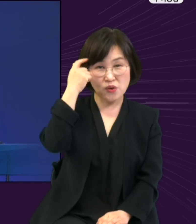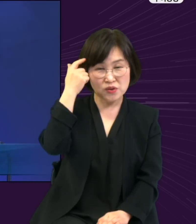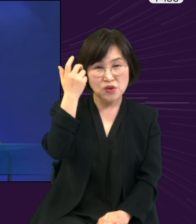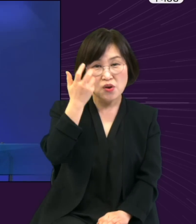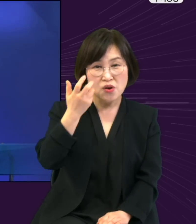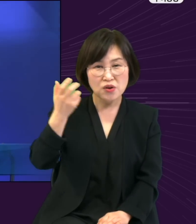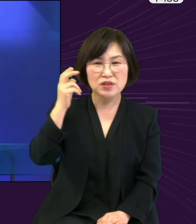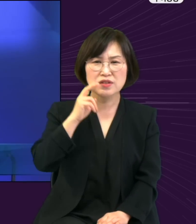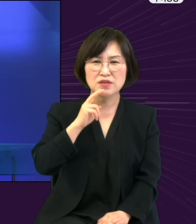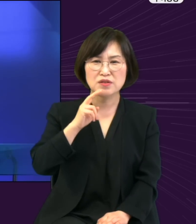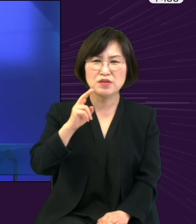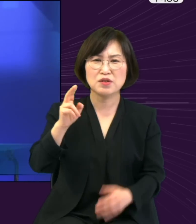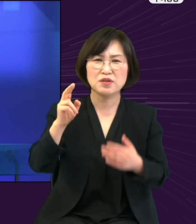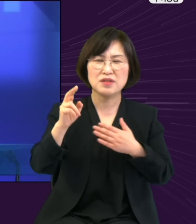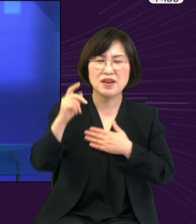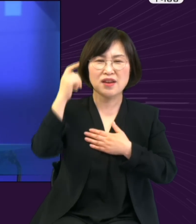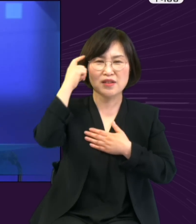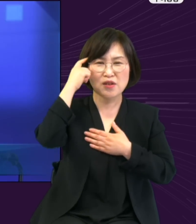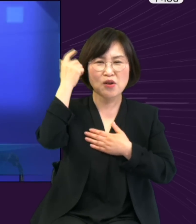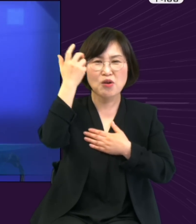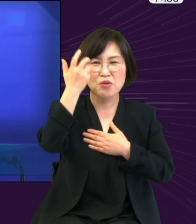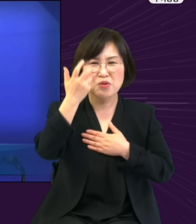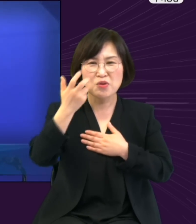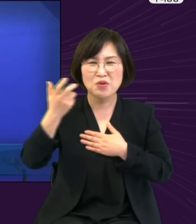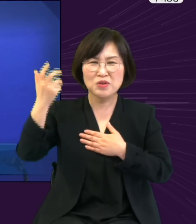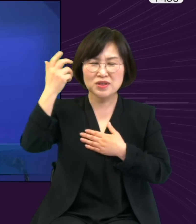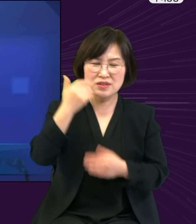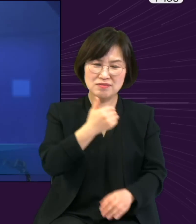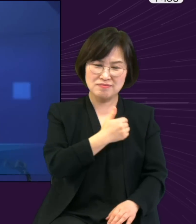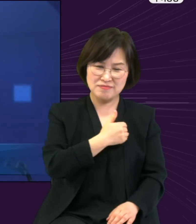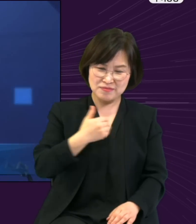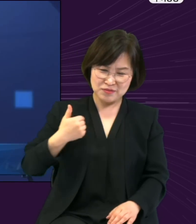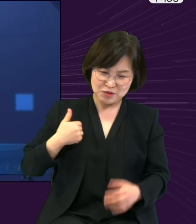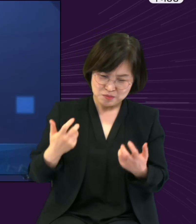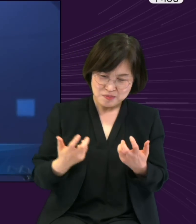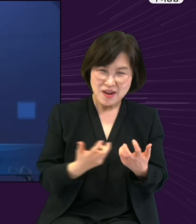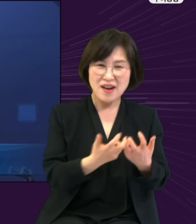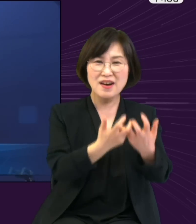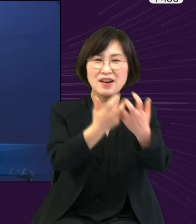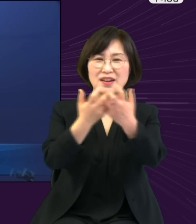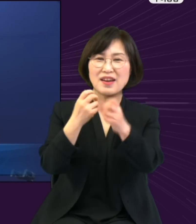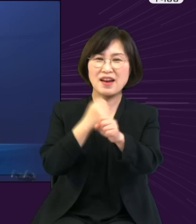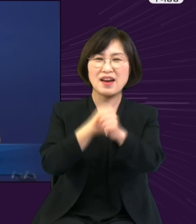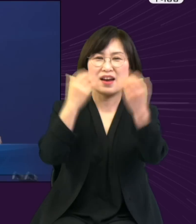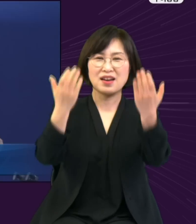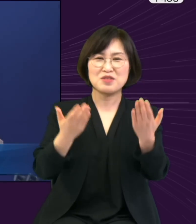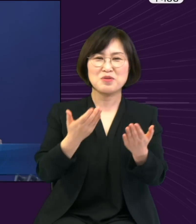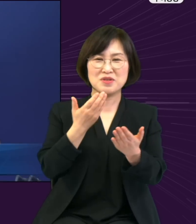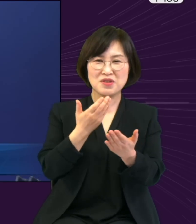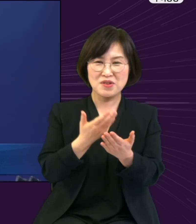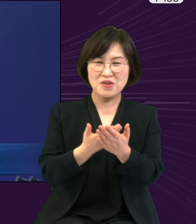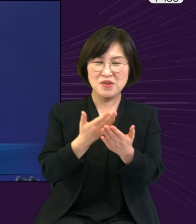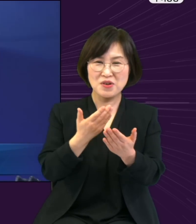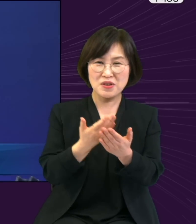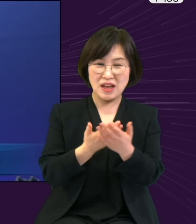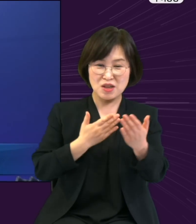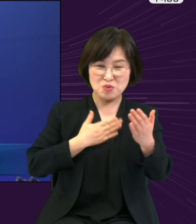내 영혼을 충만케 하소서.